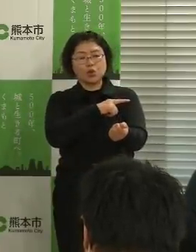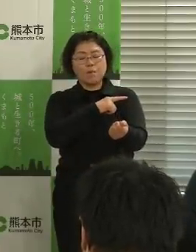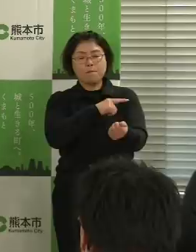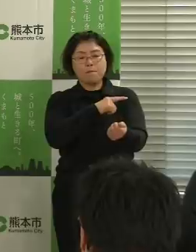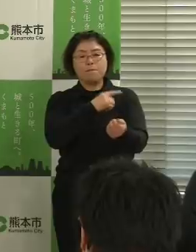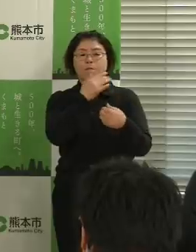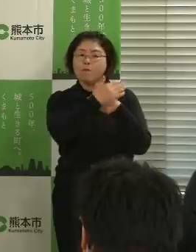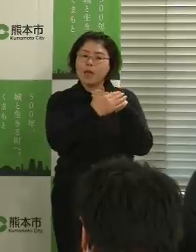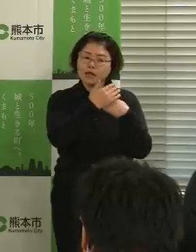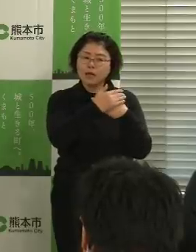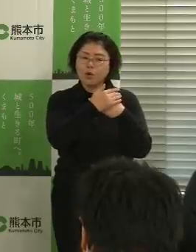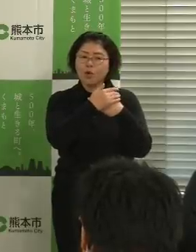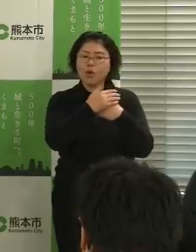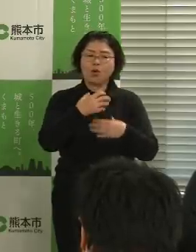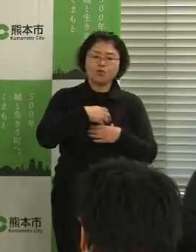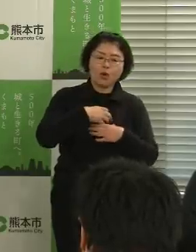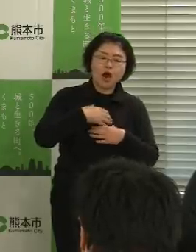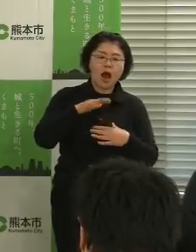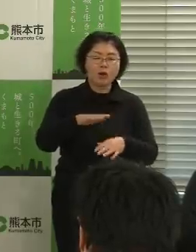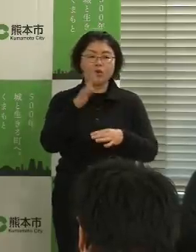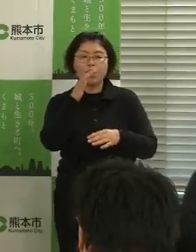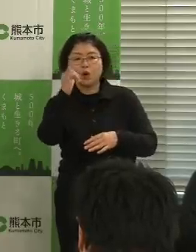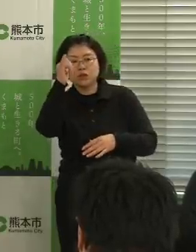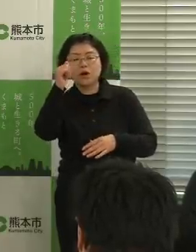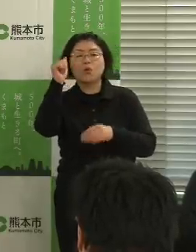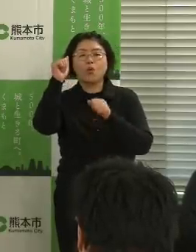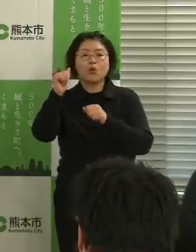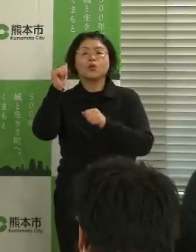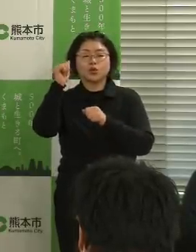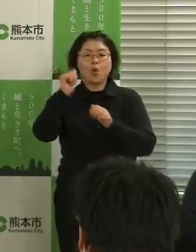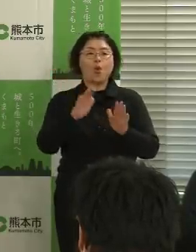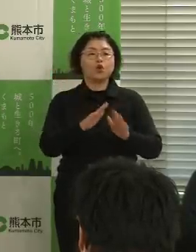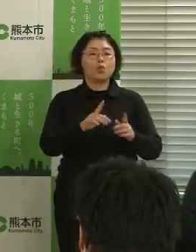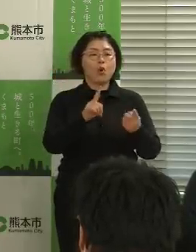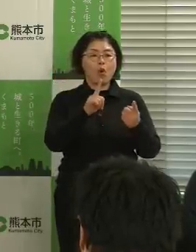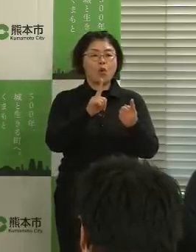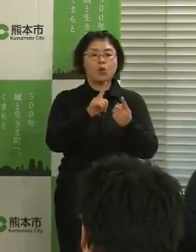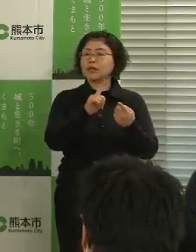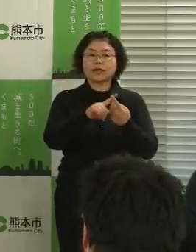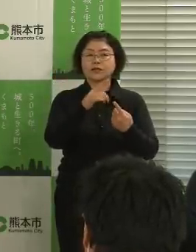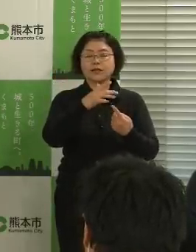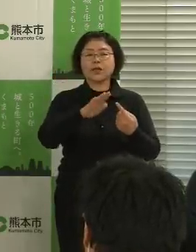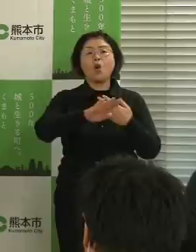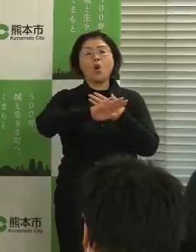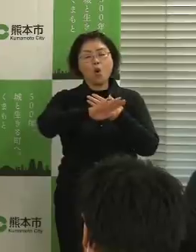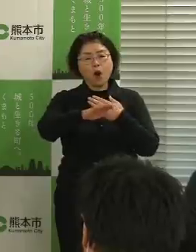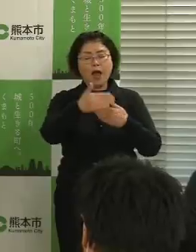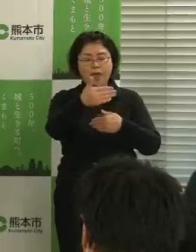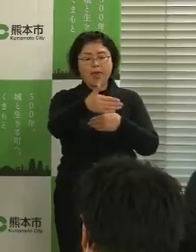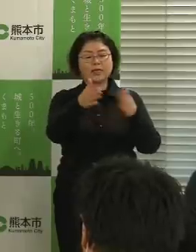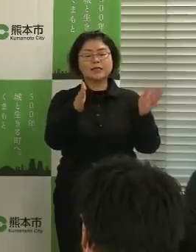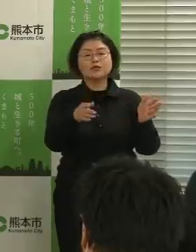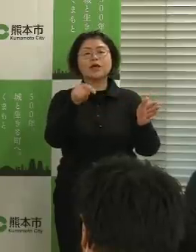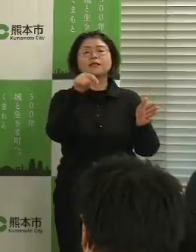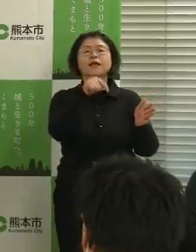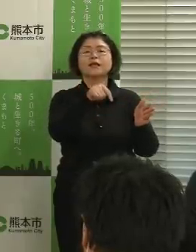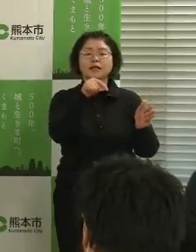そうですね、これはもうあのお子さんたちに限らずですね、あのやっぱりどうしても室内の方で、